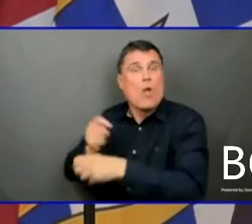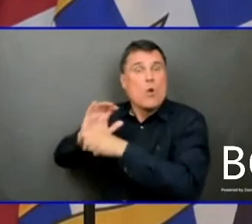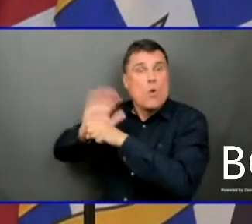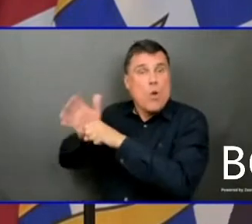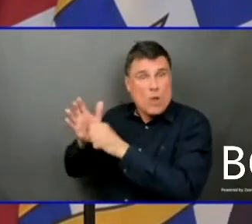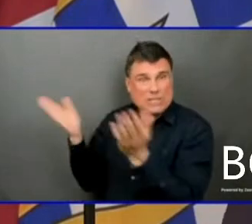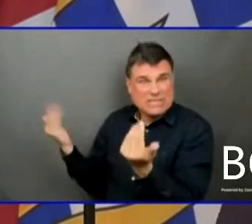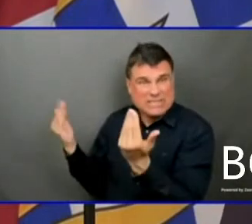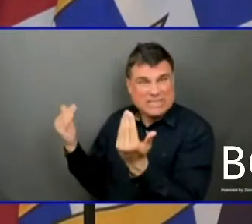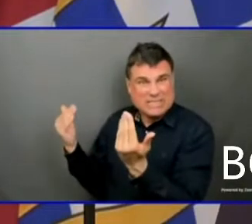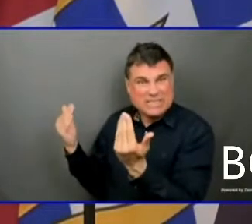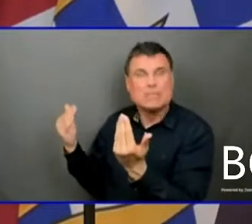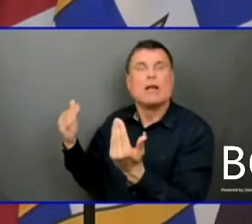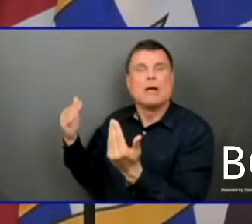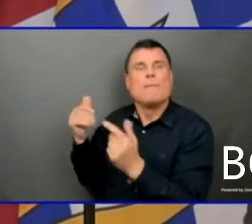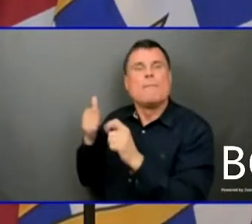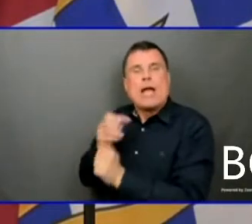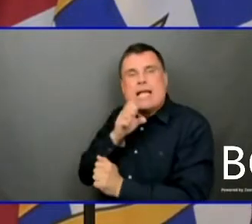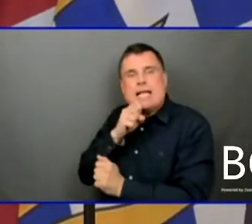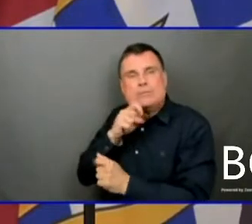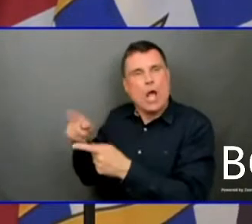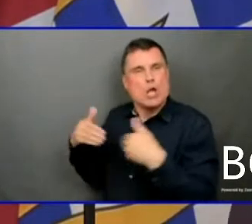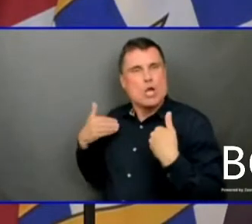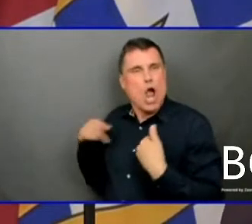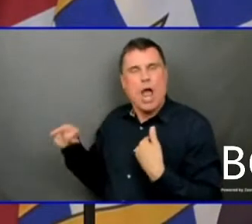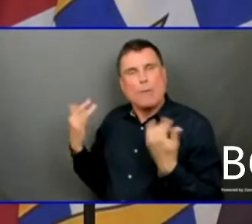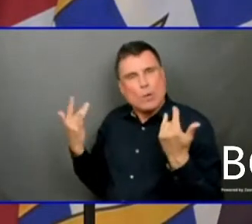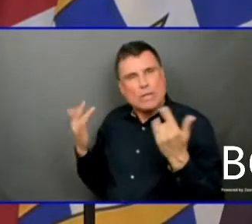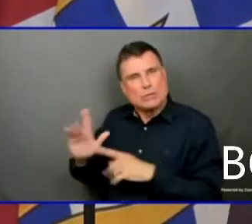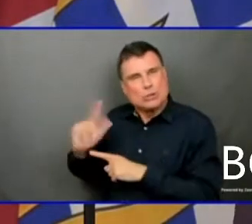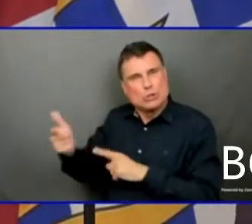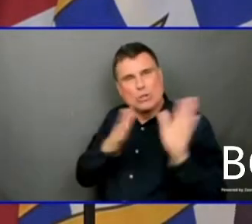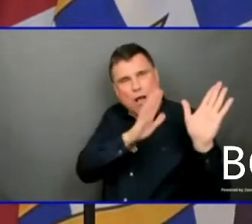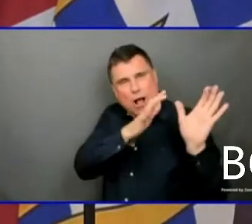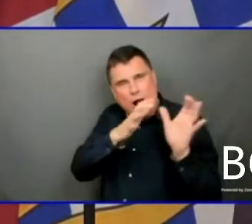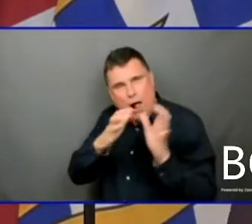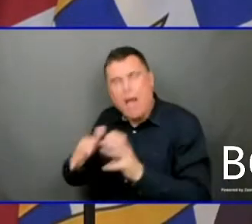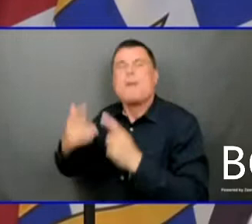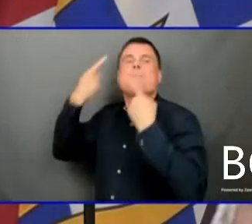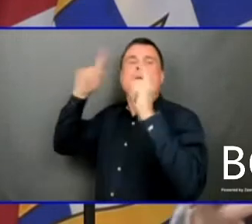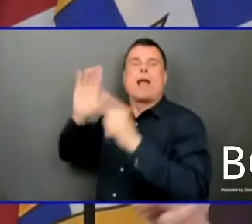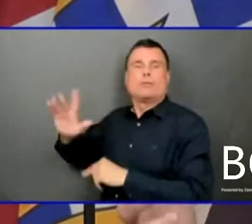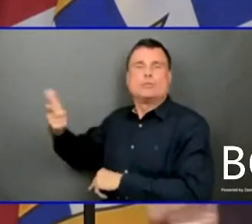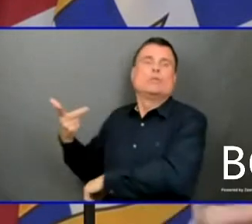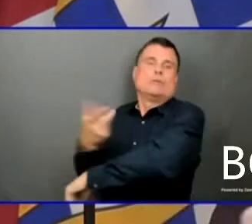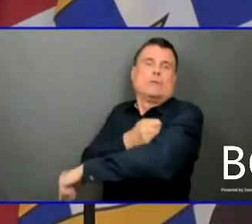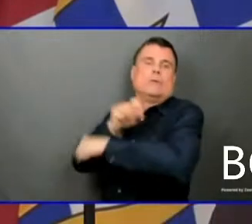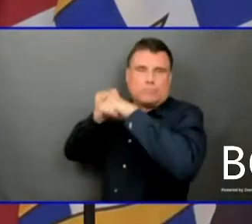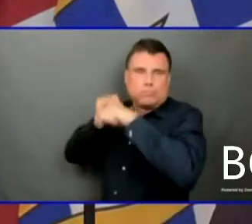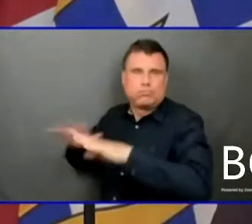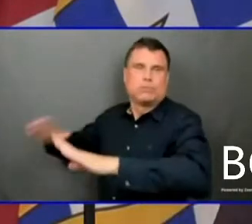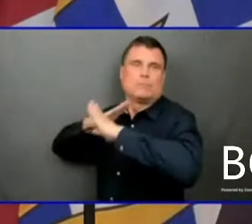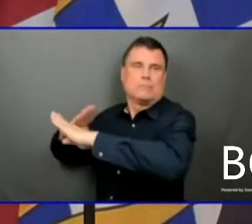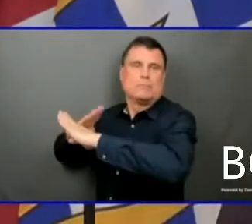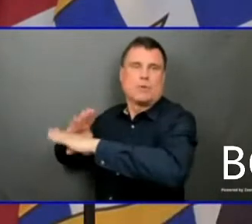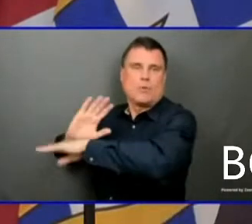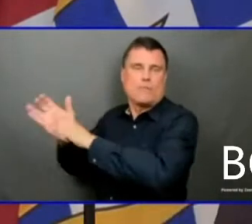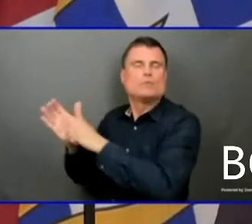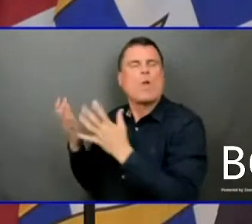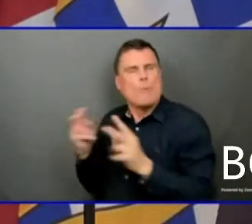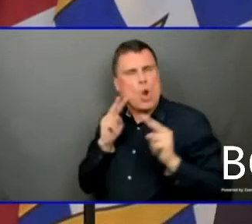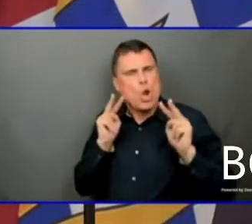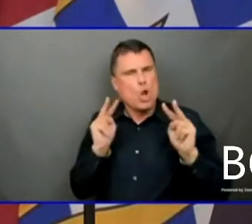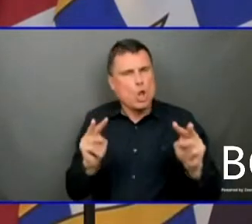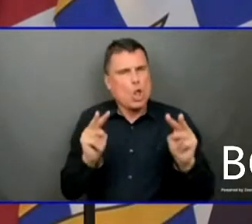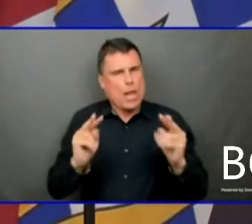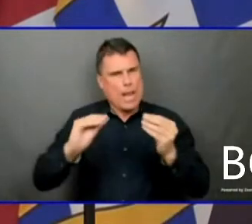所以他也是说到了，因为随着疫苗的到货越来越多，那么现在呢，数据可以看会逐步开放